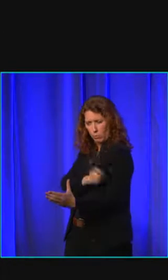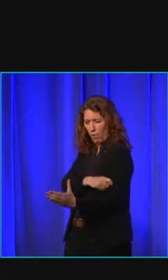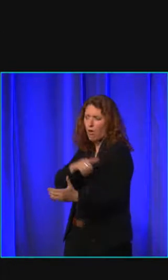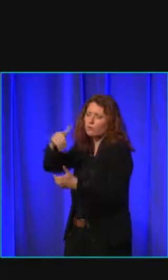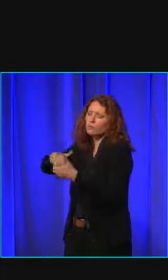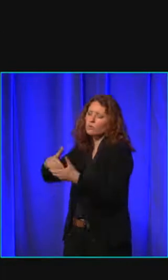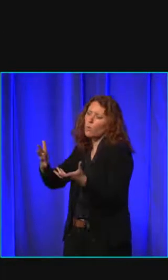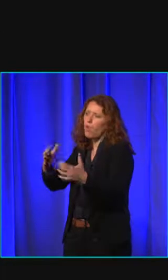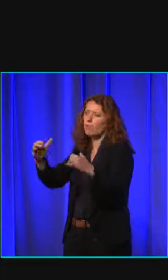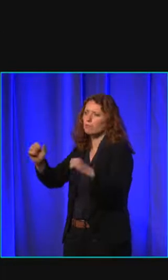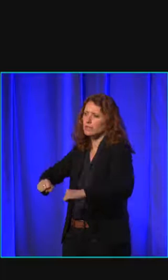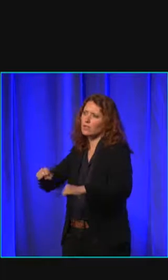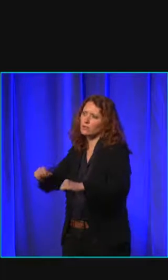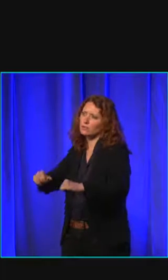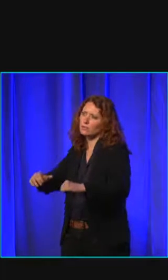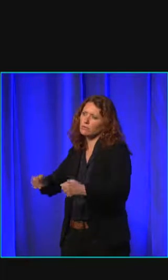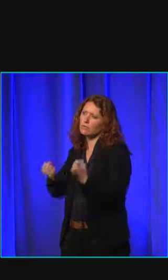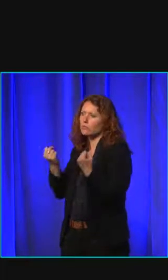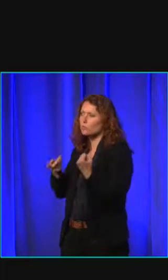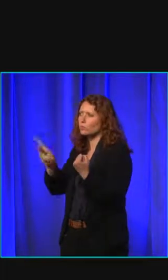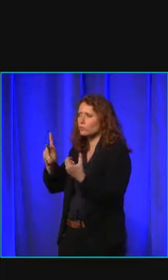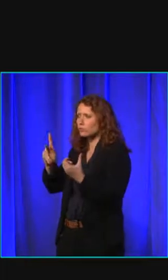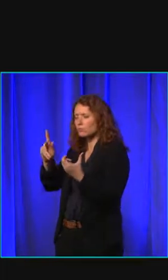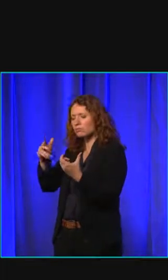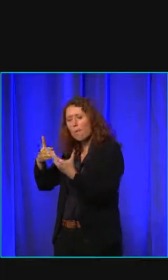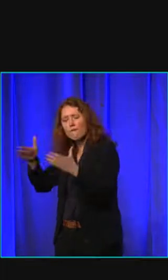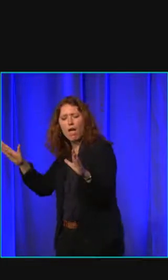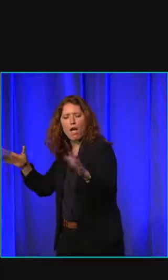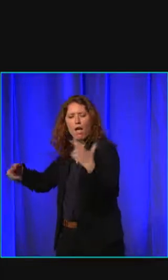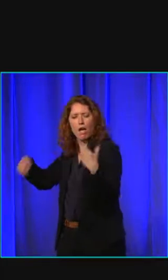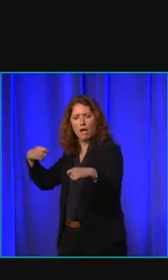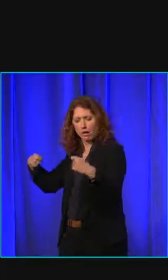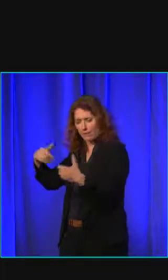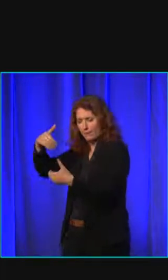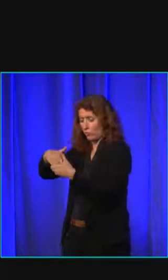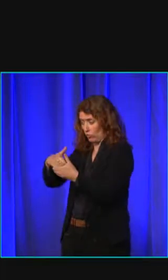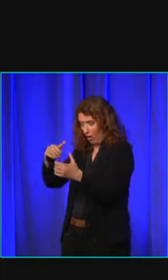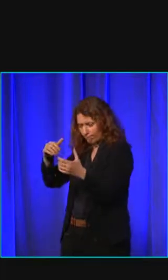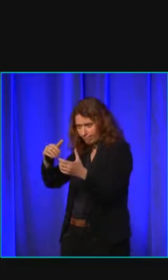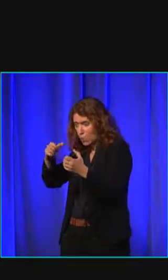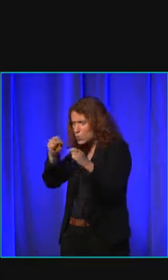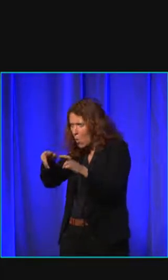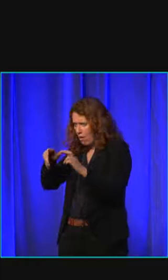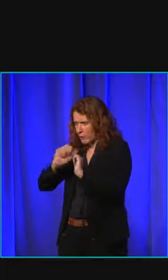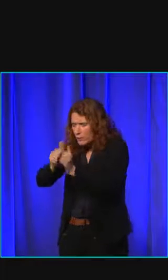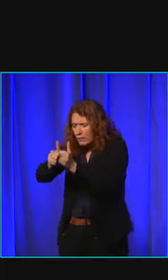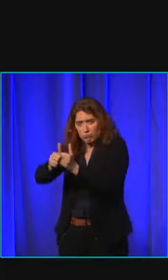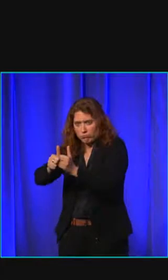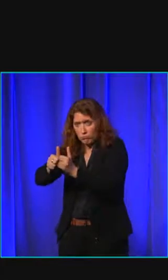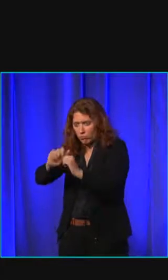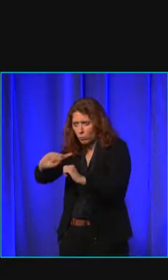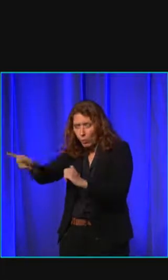des habiletés ouvertes. Ce sont des disciplines sportives qui présentent de nombreuses incertitudes. Par exemple, là, comme vous allez le voir,